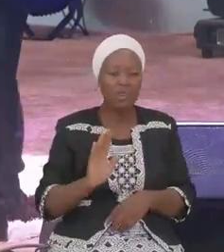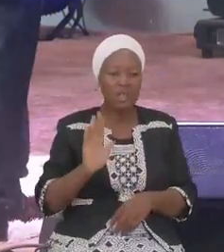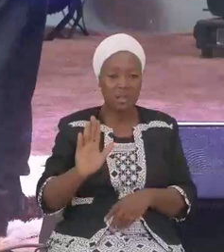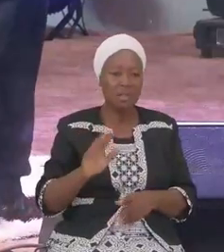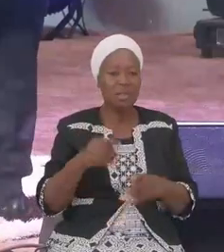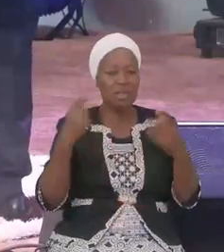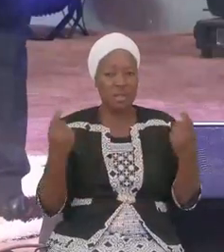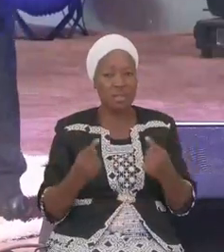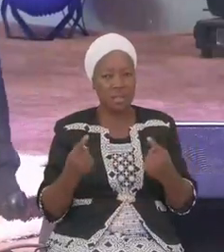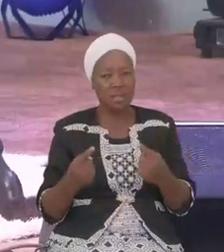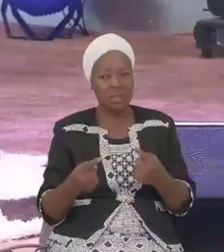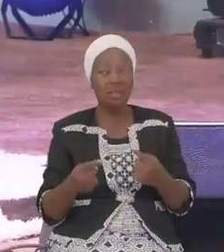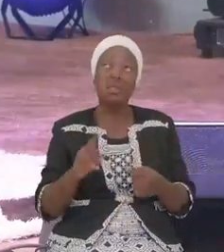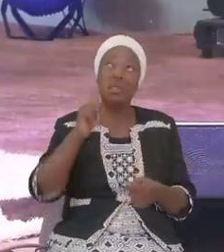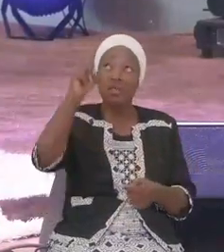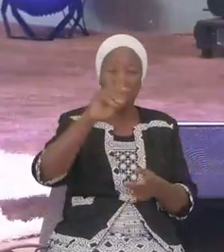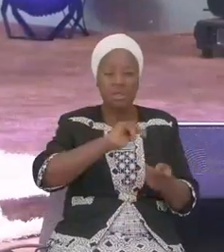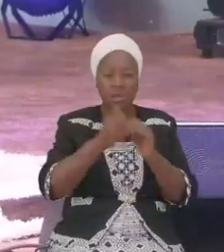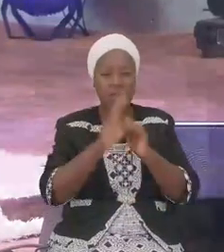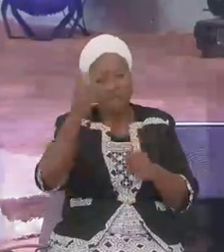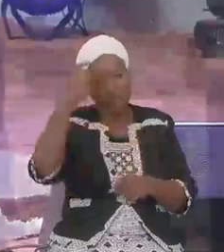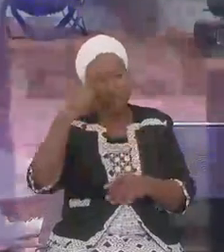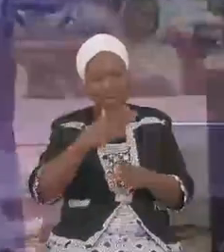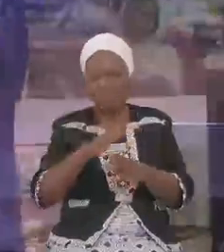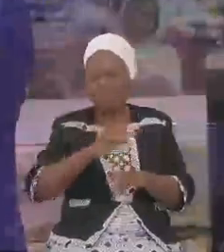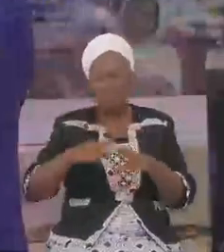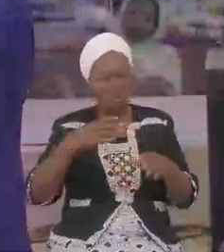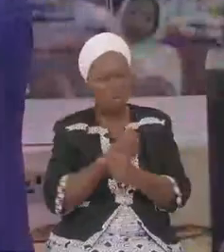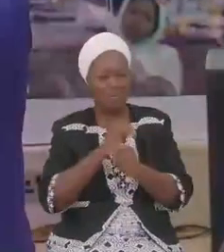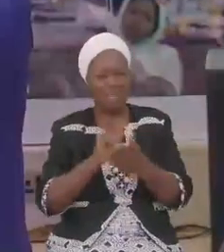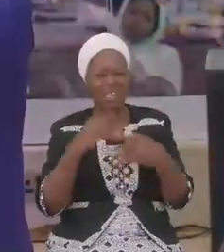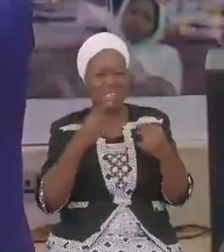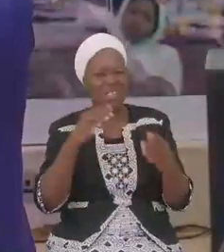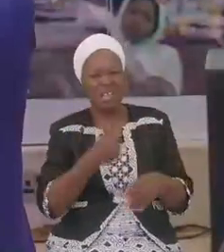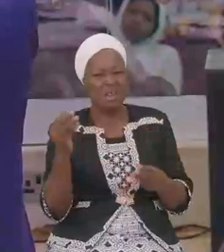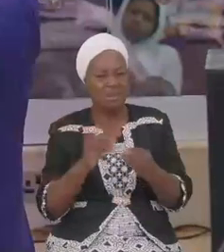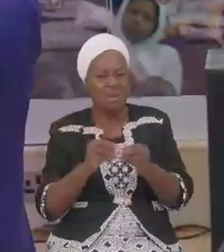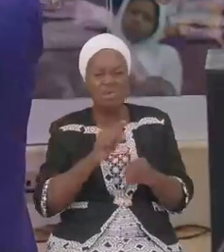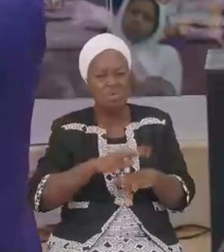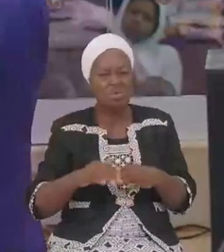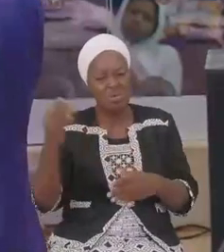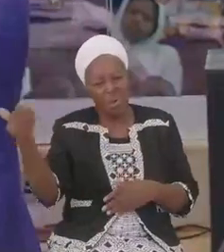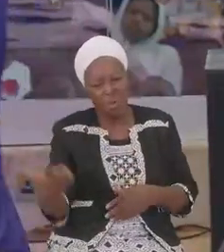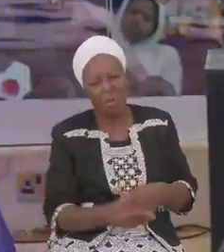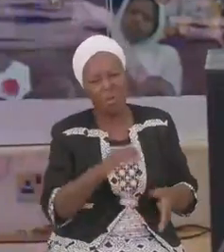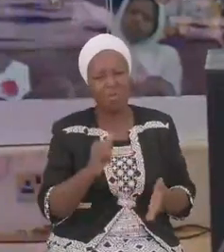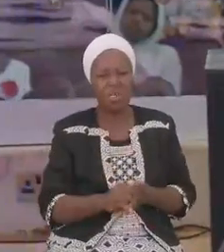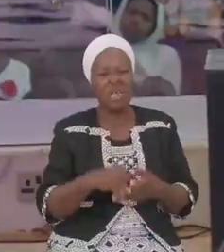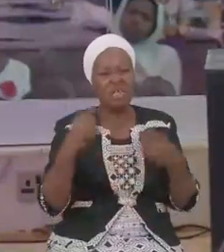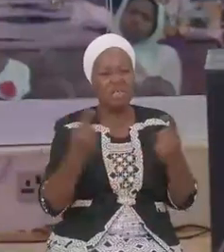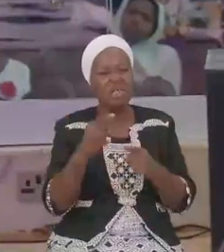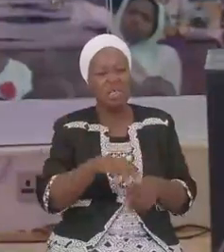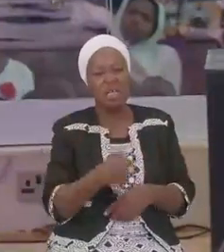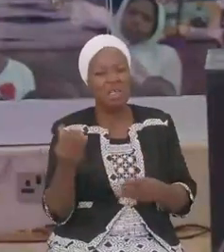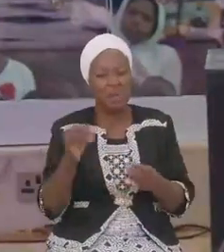Il détourne ta pensée. Tu n'aimes plus la chose là. Tu ne reçois, tu n'accueilles plus la chose là.